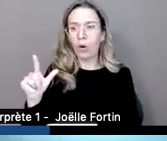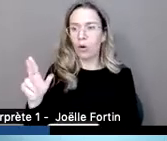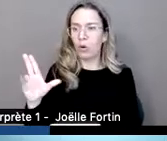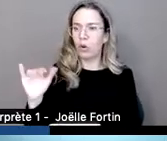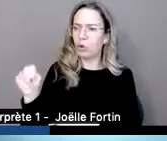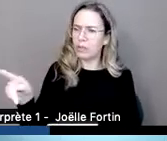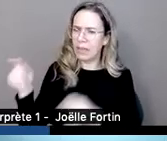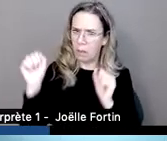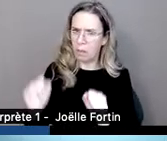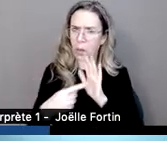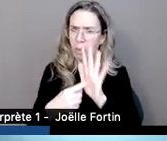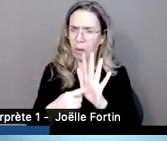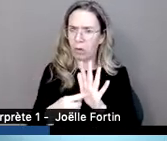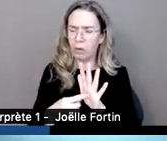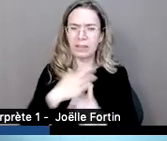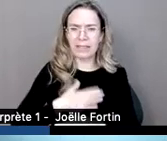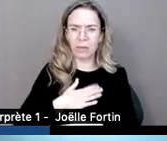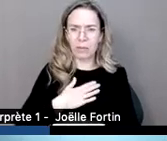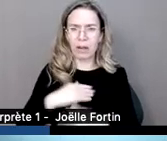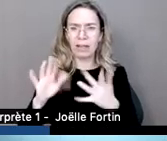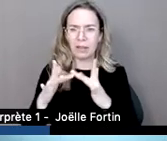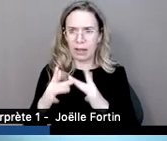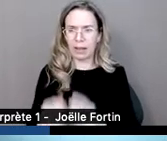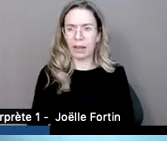le site web?